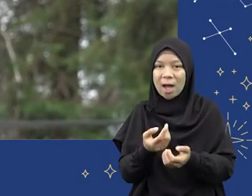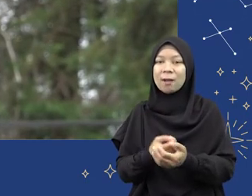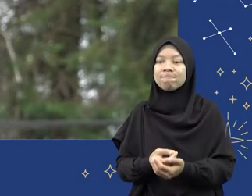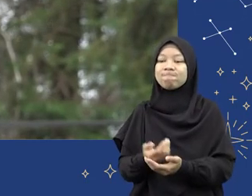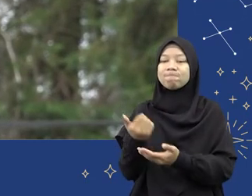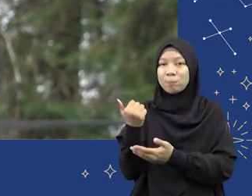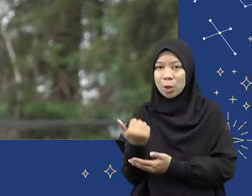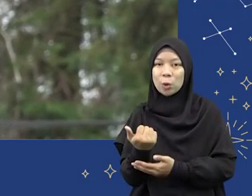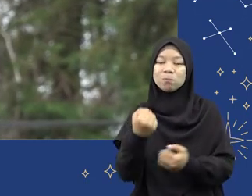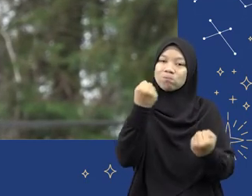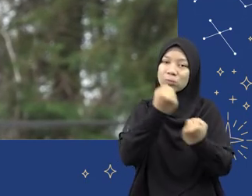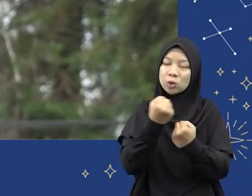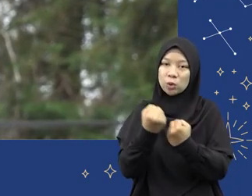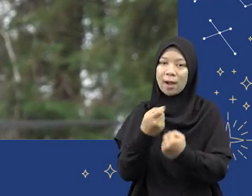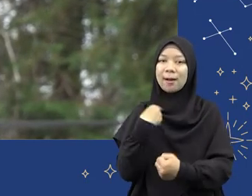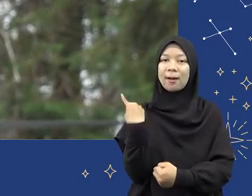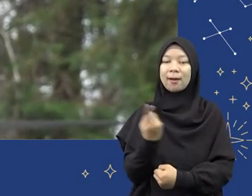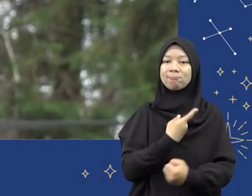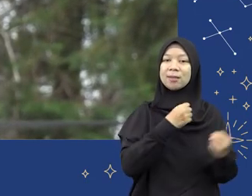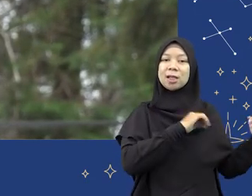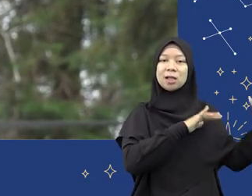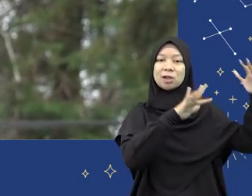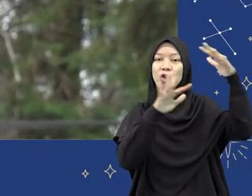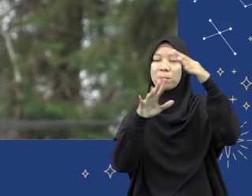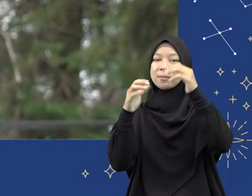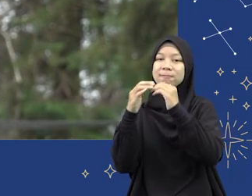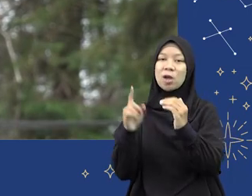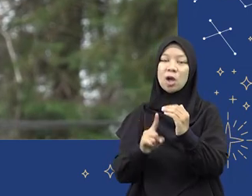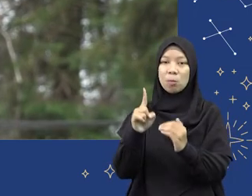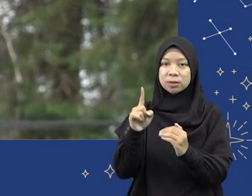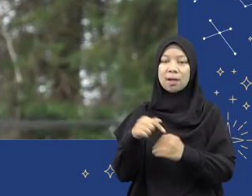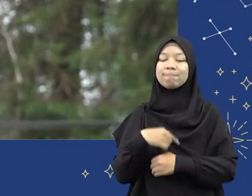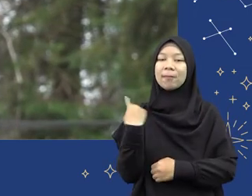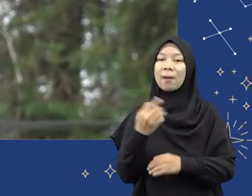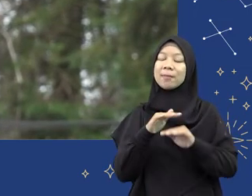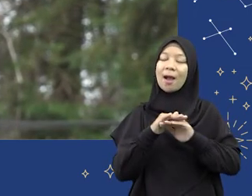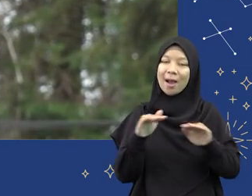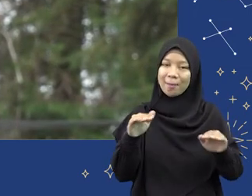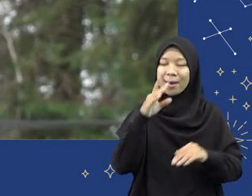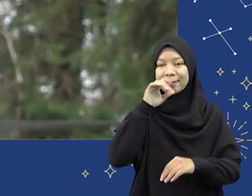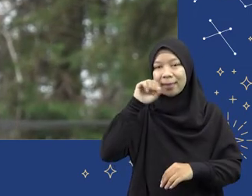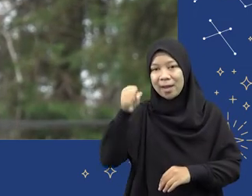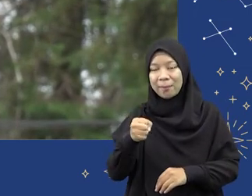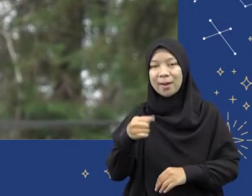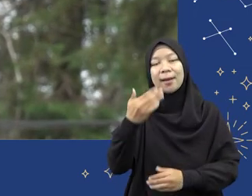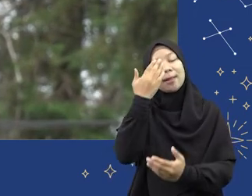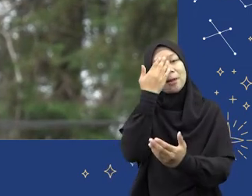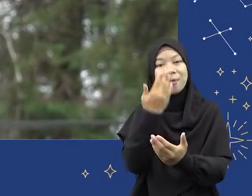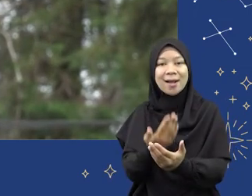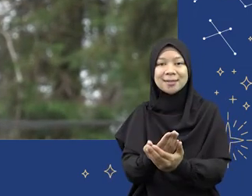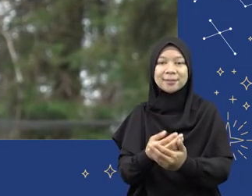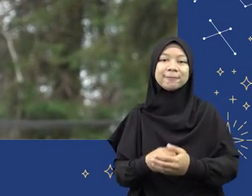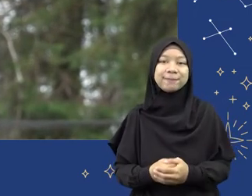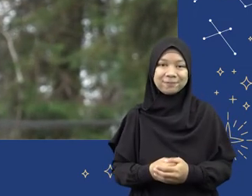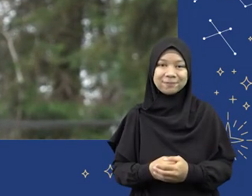atas dukungan kepada kami semua di astronomi observatorium ada di ITB Terima kasih Ibu berikutnya